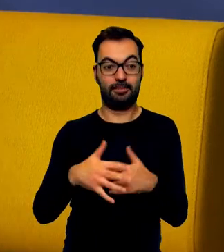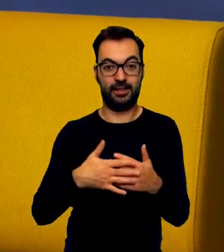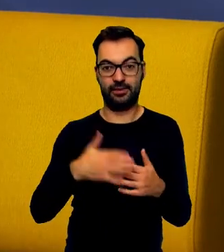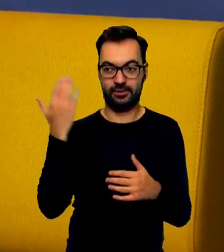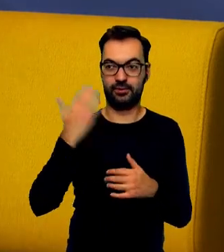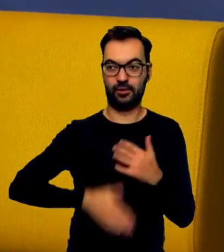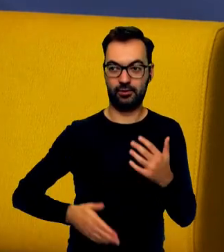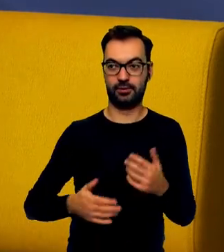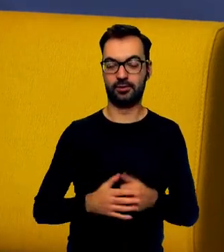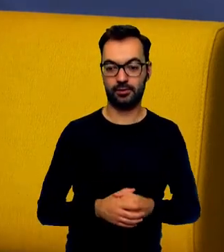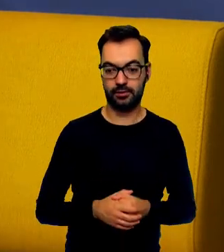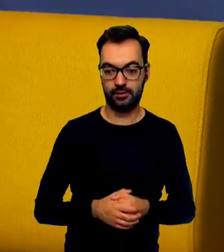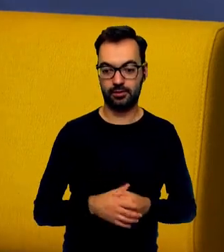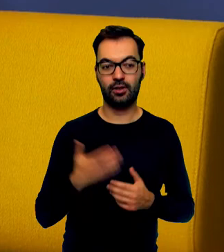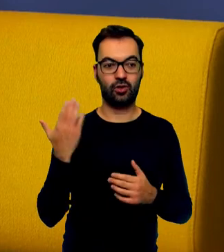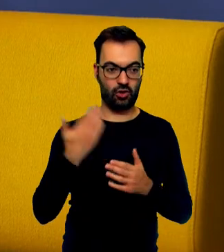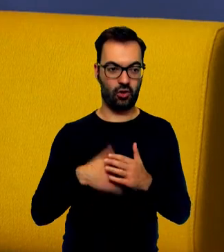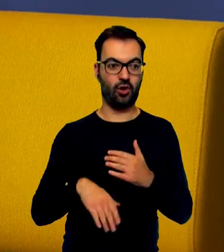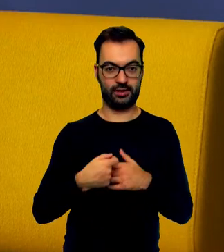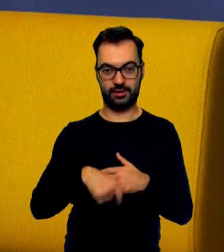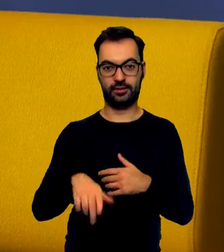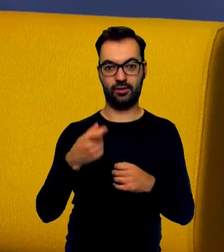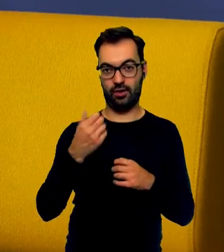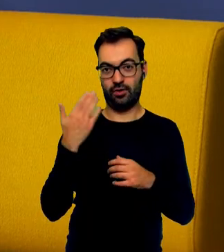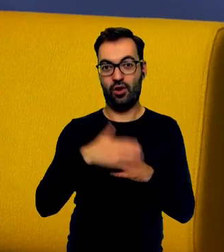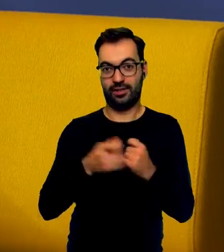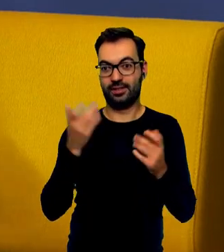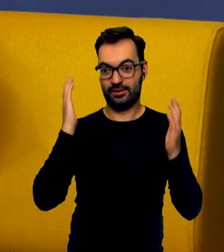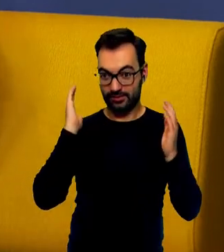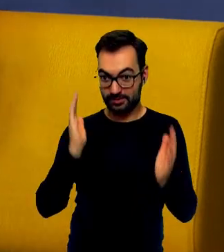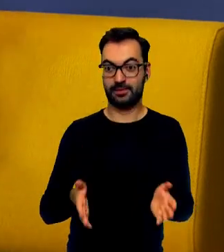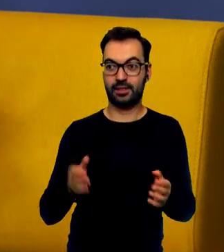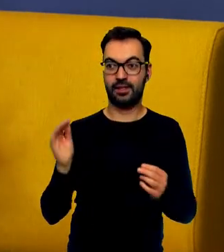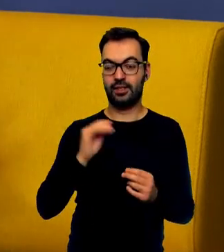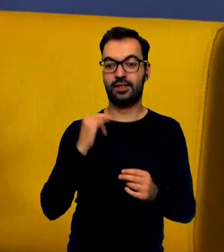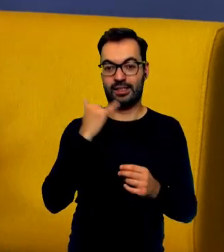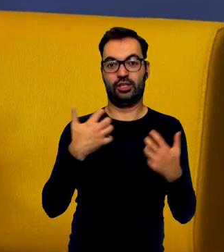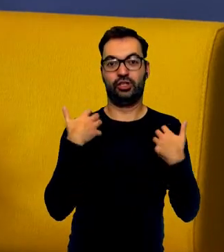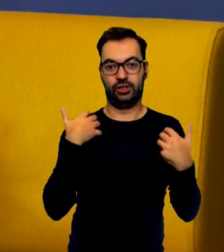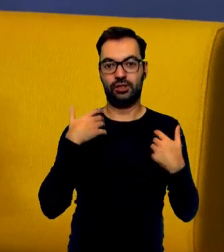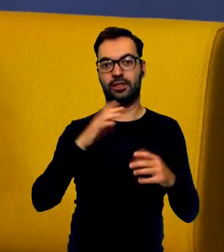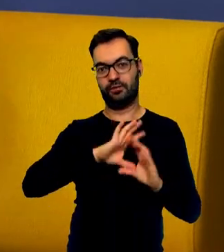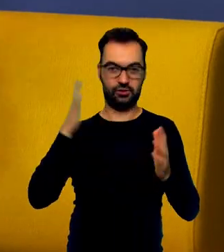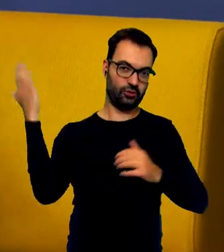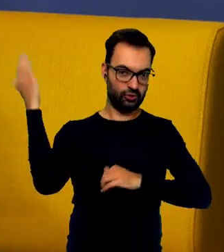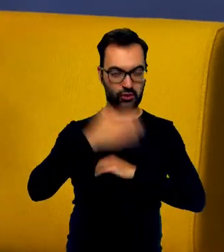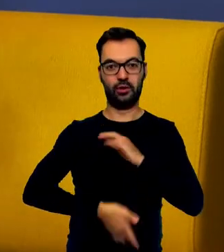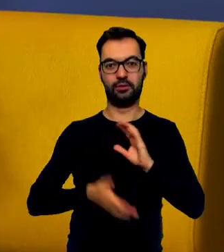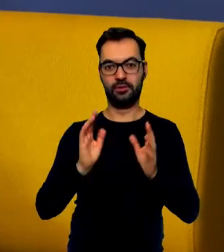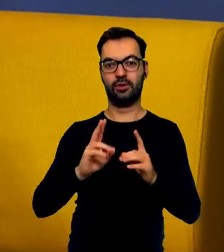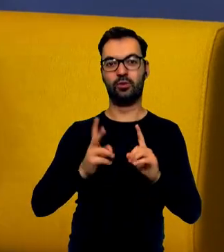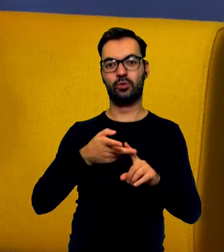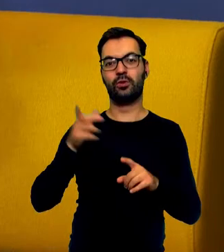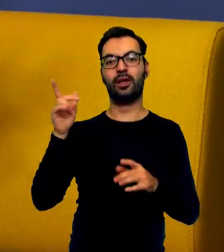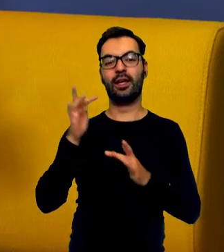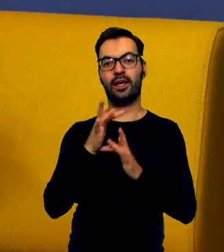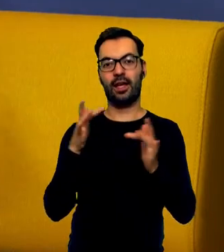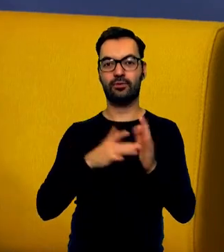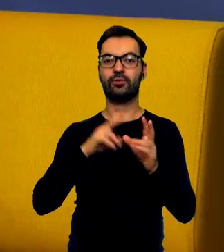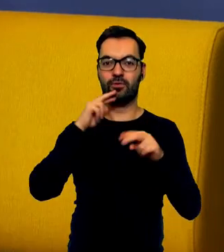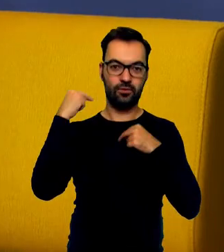bliski, cytując świętego Pawła. Koniec nadchodzi, i że koniec nadchodzi i że to jeszcze za ich życia się wszystko wydarzy, to drugie